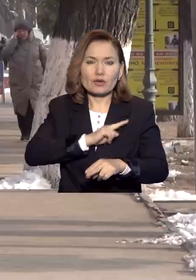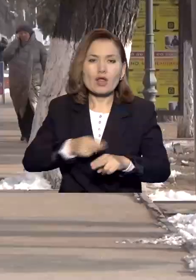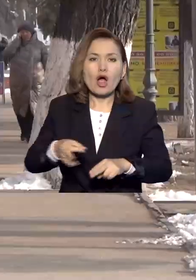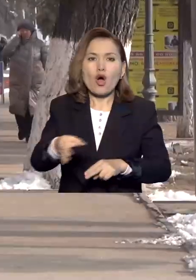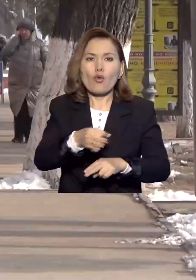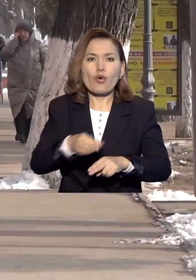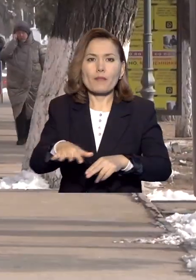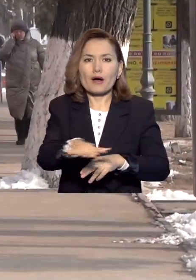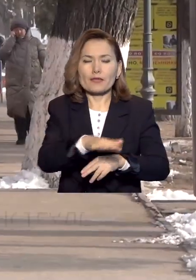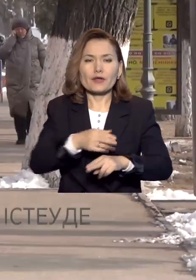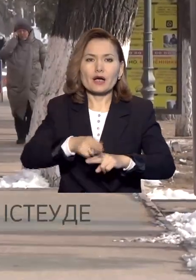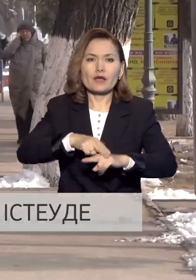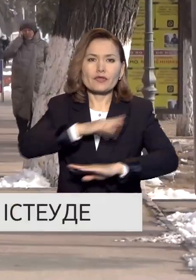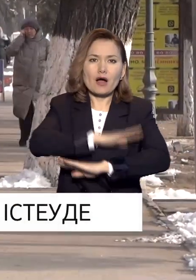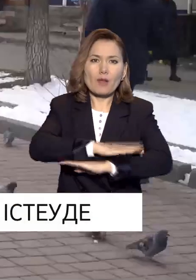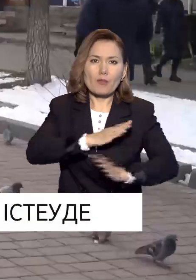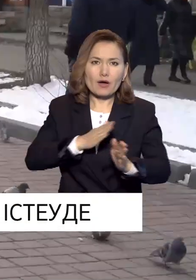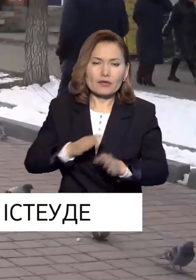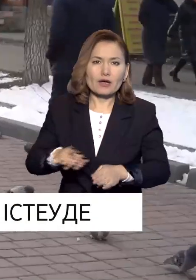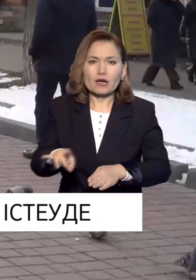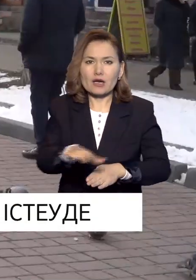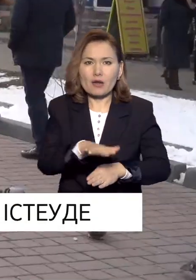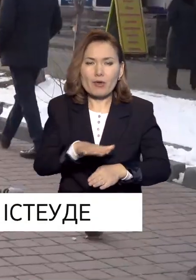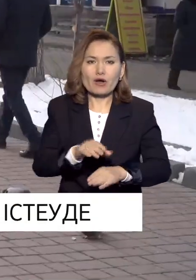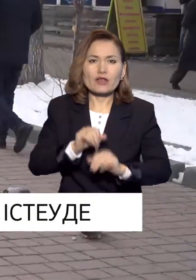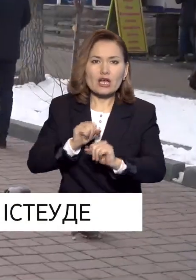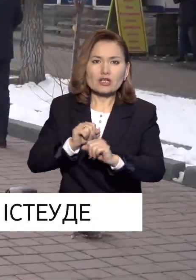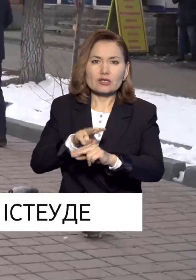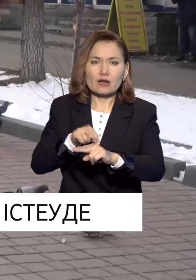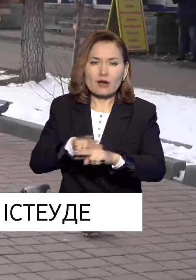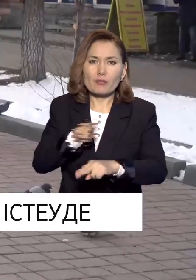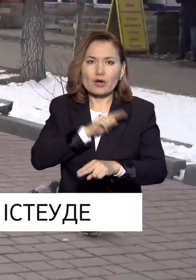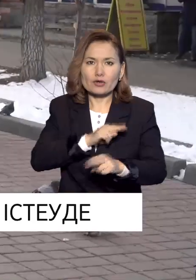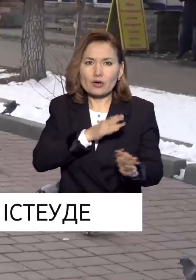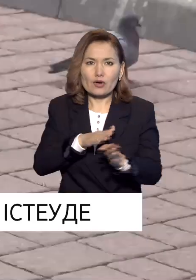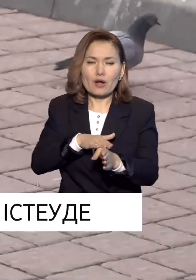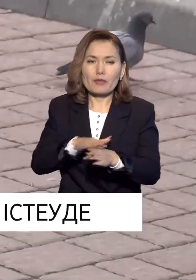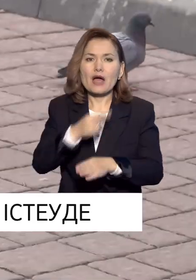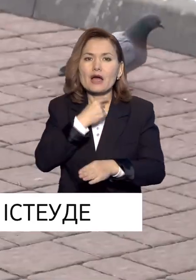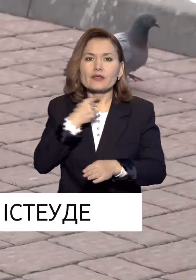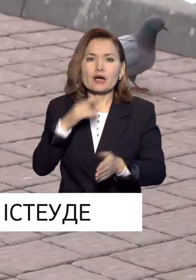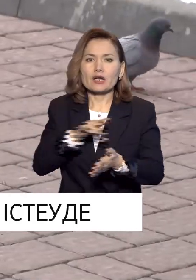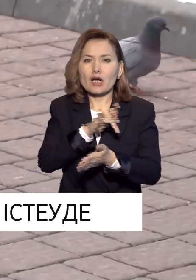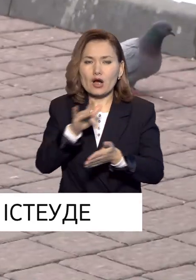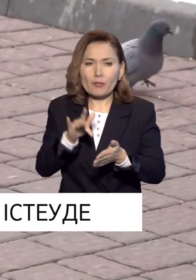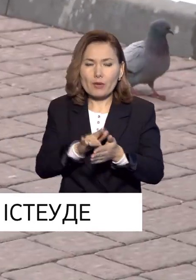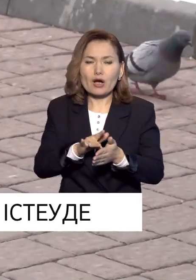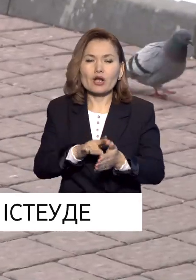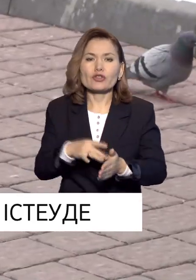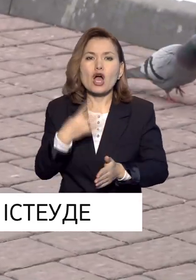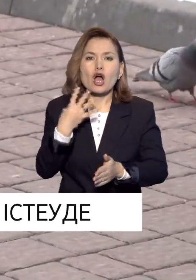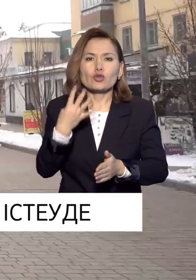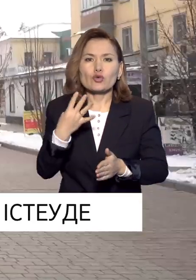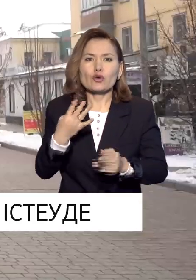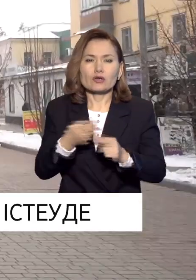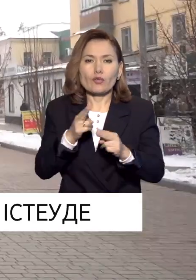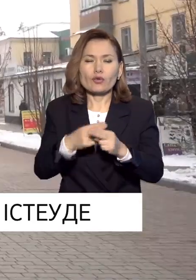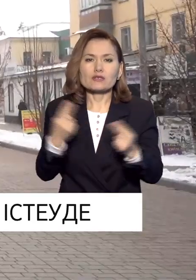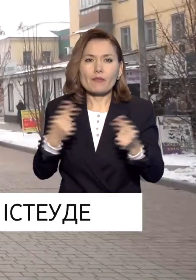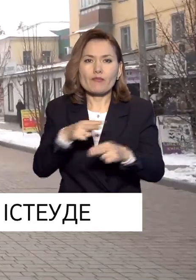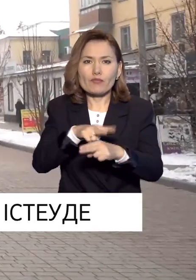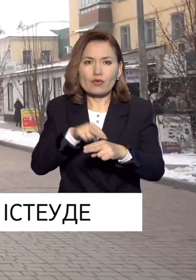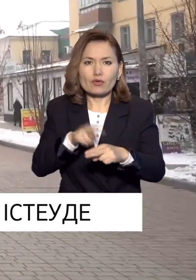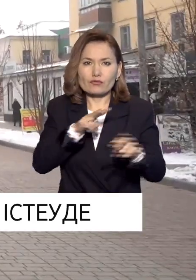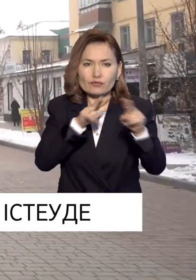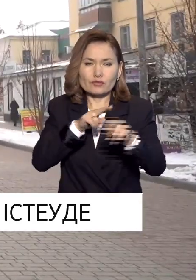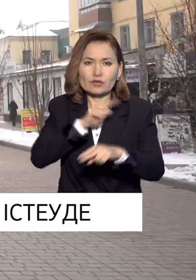аумағында құқықтық тәртіп республикалық жедел алдын алу шаралары жүріп жатыр. Талдықорған қаласында тұрақты түрде 4 блокбекет тәулік бойы жұмыс істеп тұр.